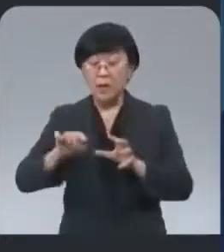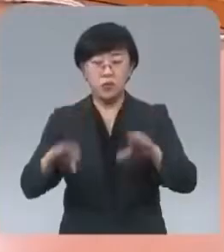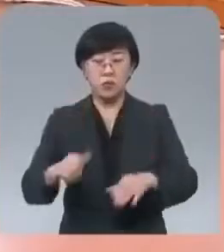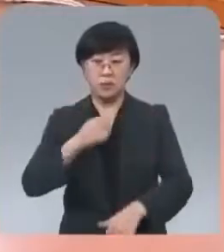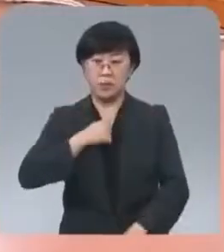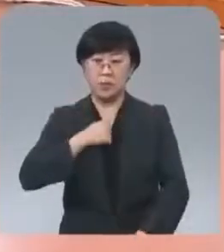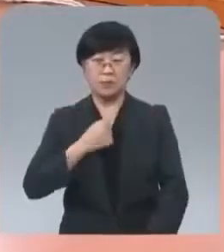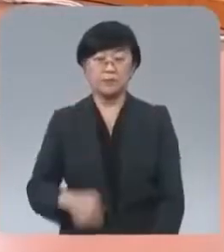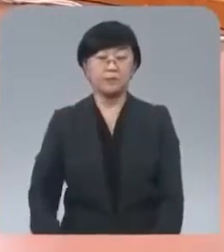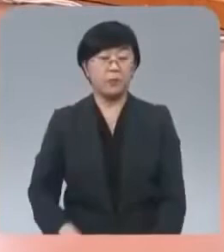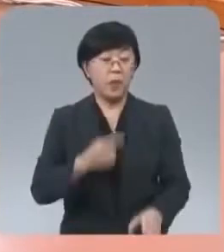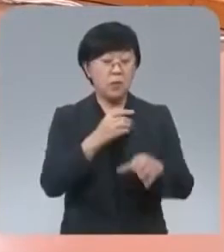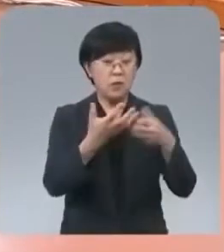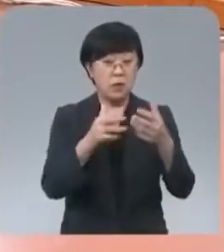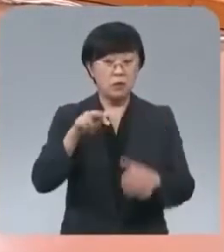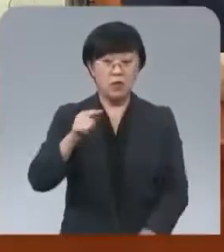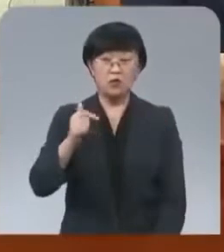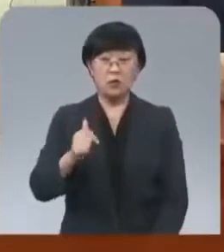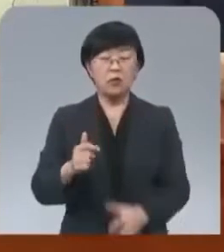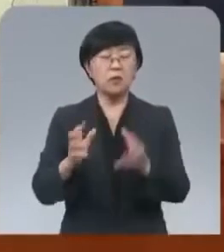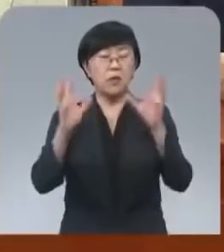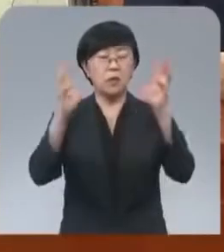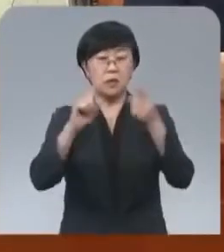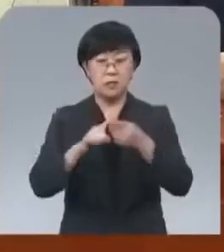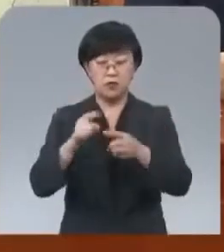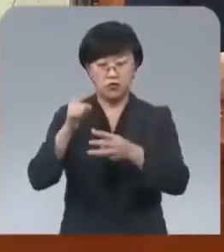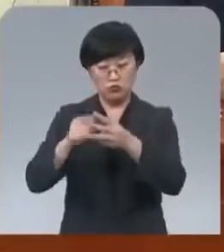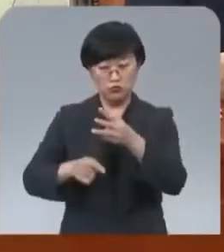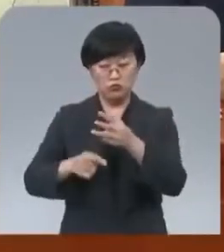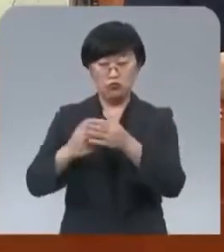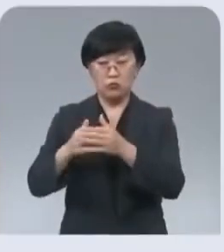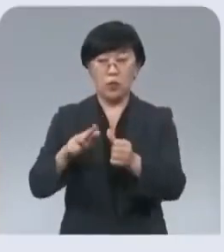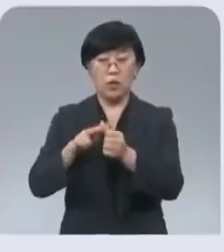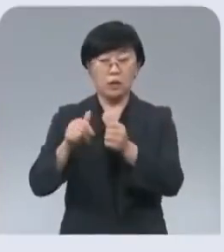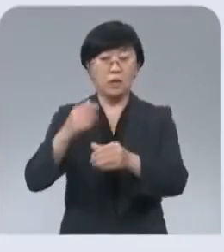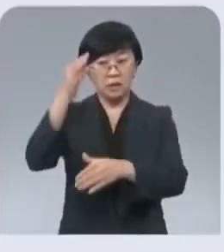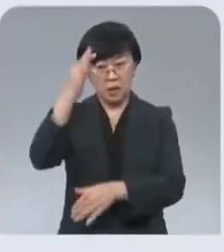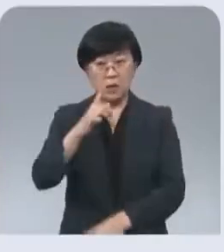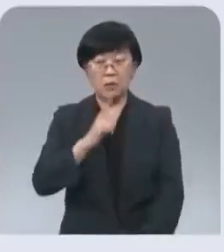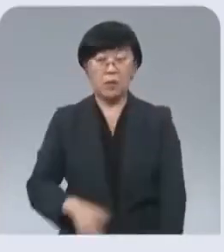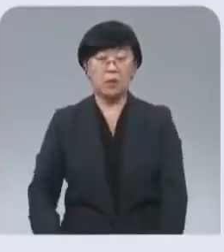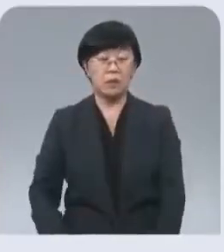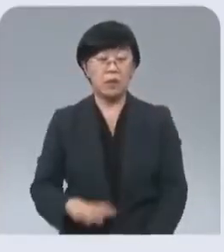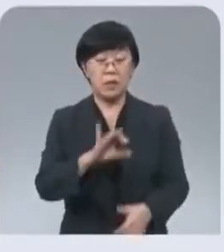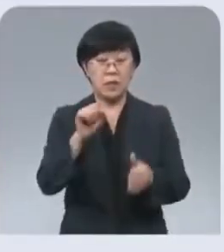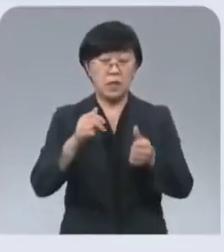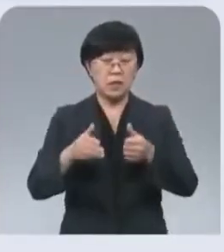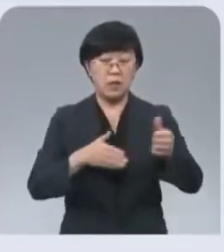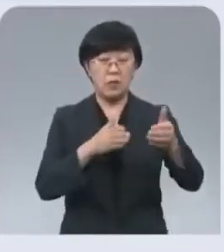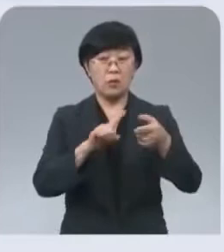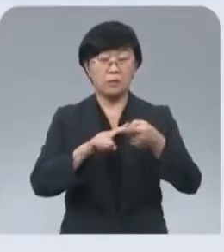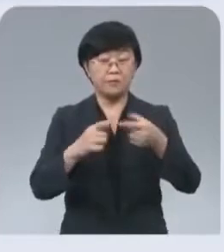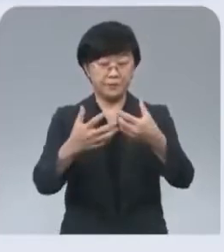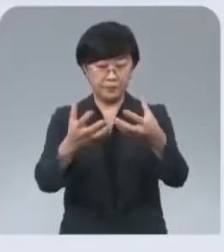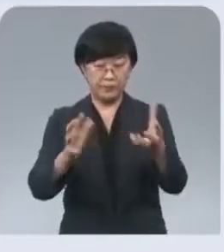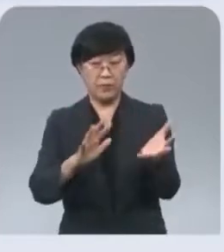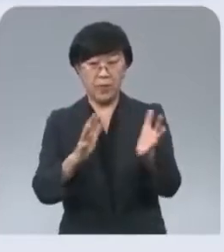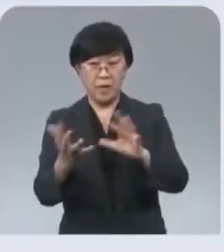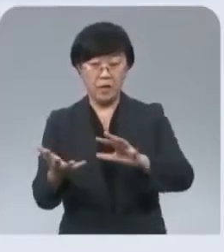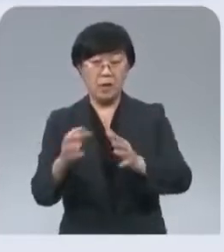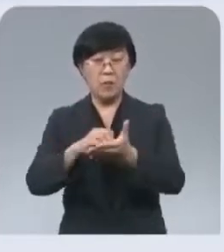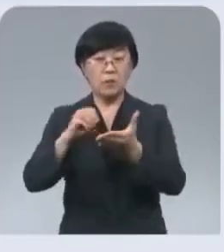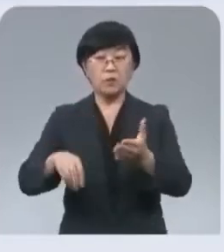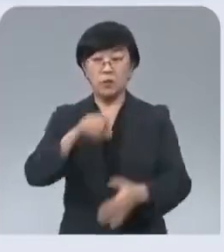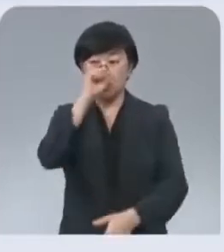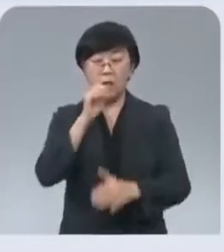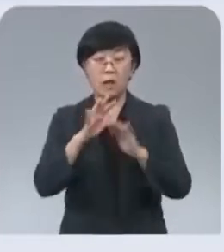쏟아졌습니다. 민주당은 전두환 씨 찬양이라며 사과를 요구했습니다. 이재명 후보는 집단 학살범도 집단 학살을 빼면